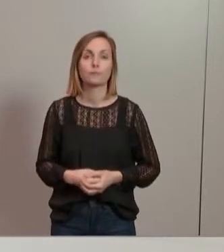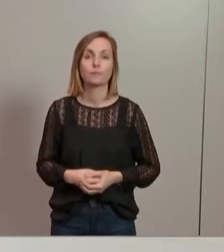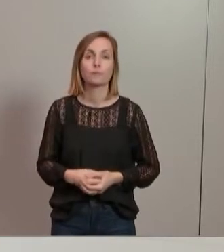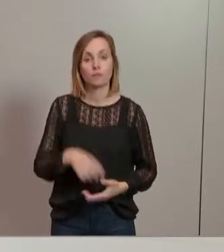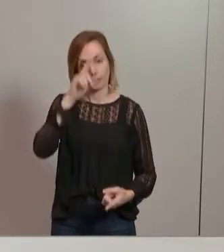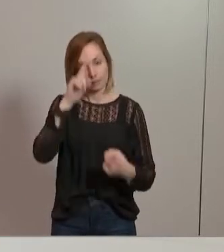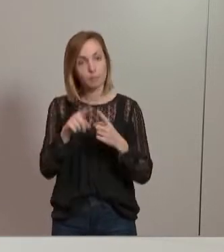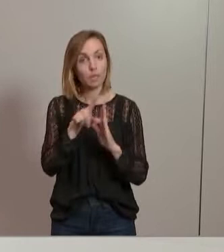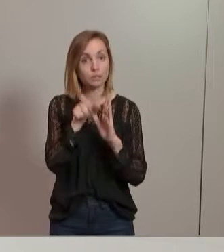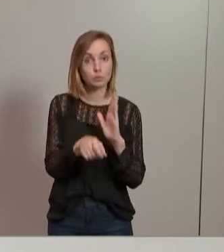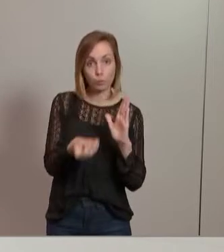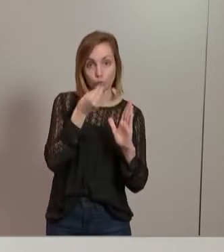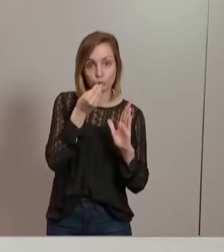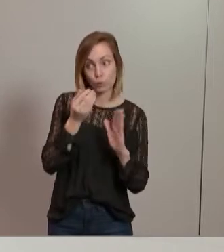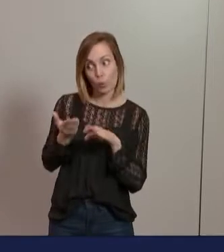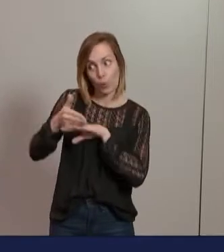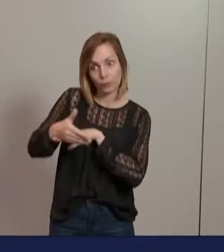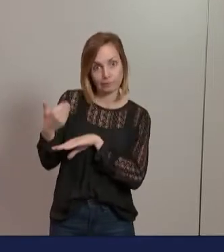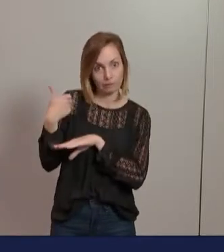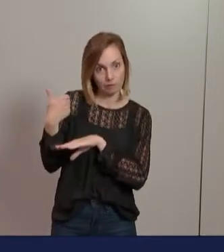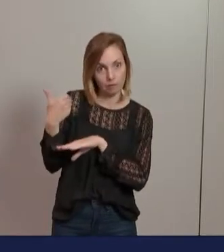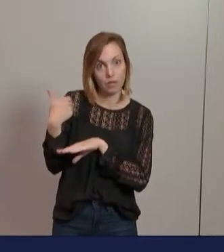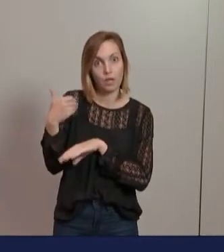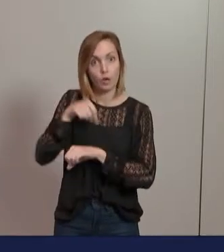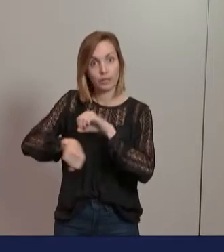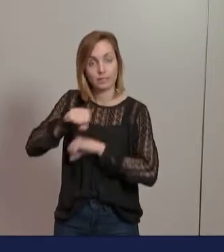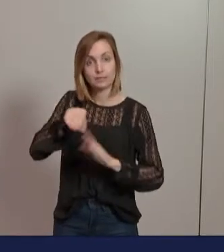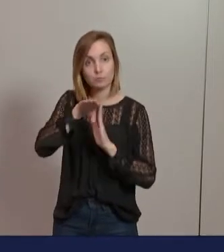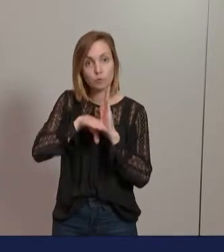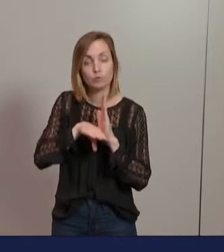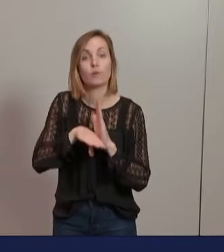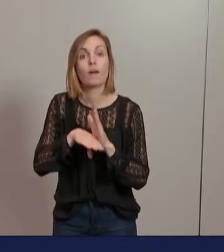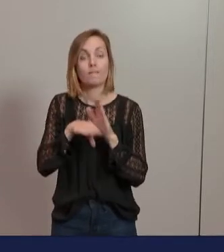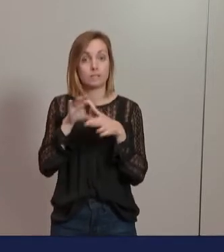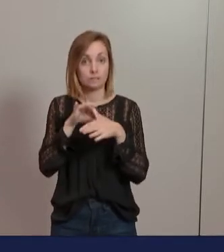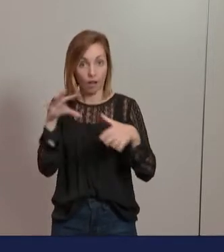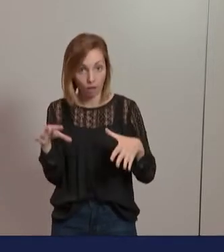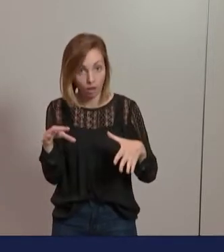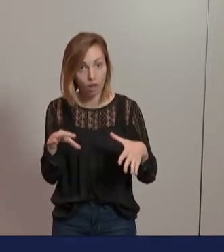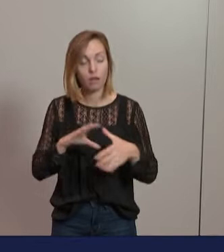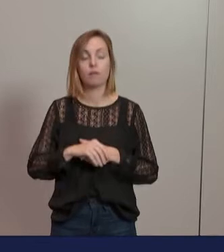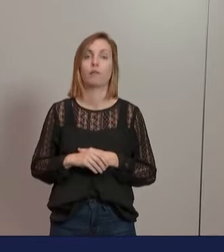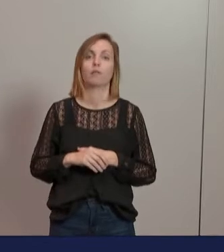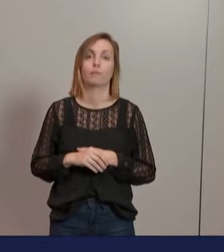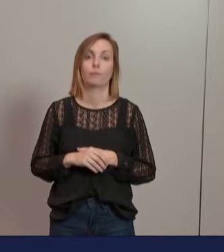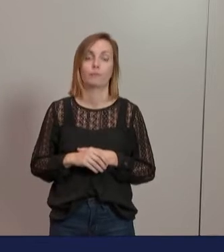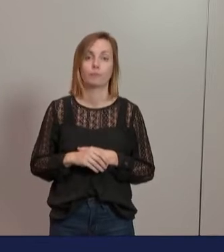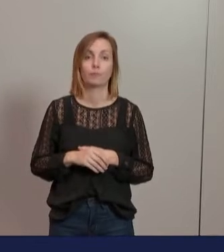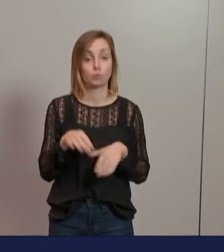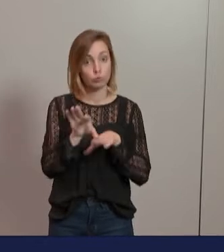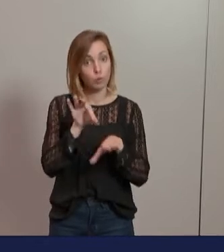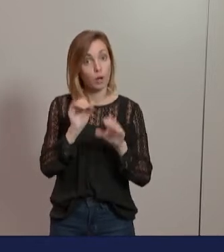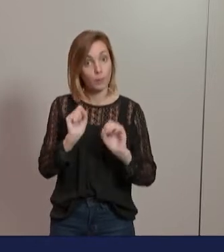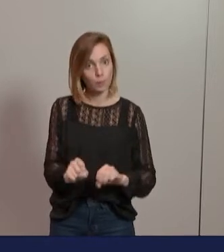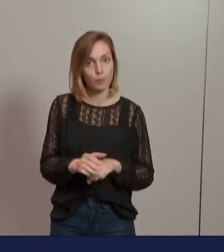Côté restauration, la rentrée a été marquée par la mise en place des menus végétariens au choix dans l'élémentaire. Et cette volonté